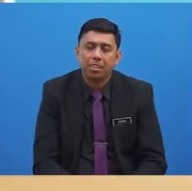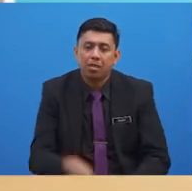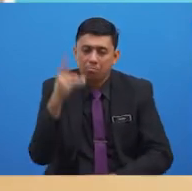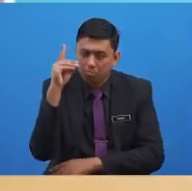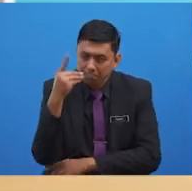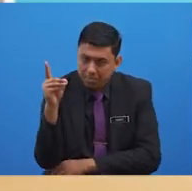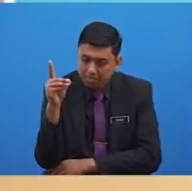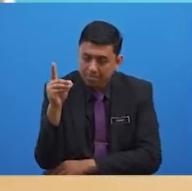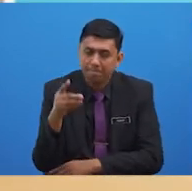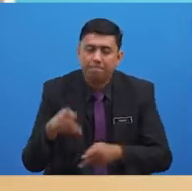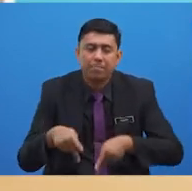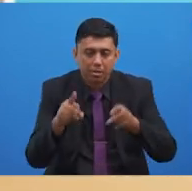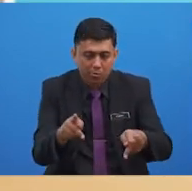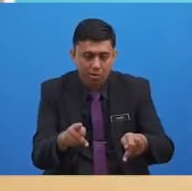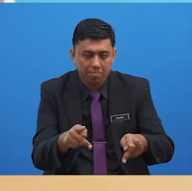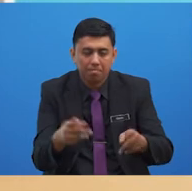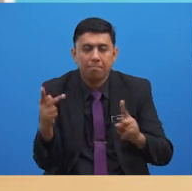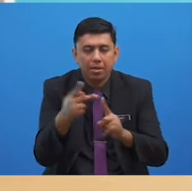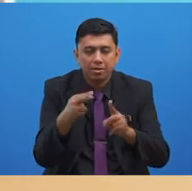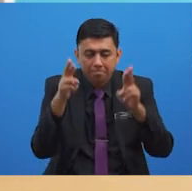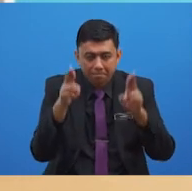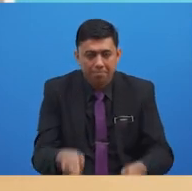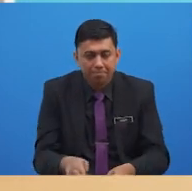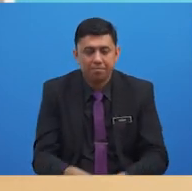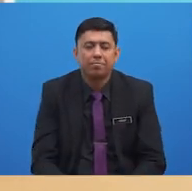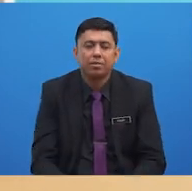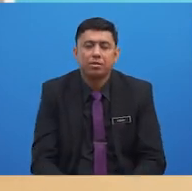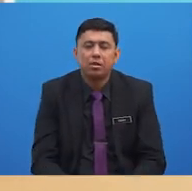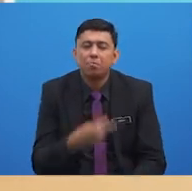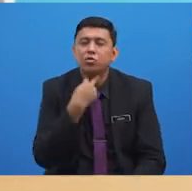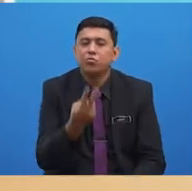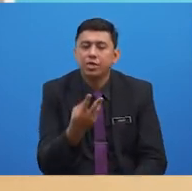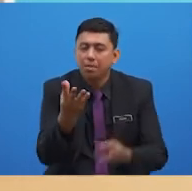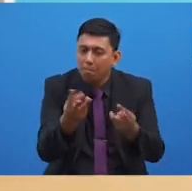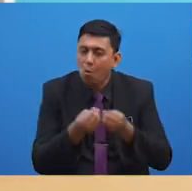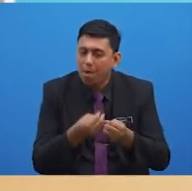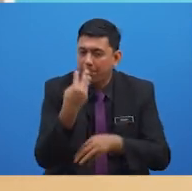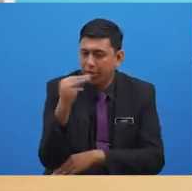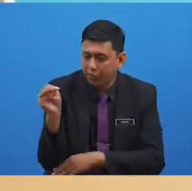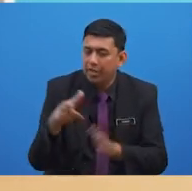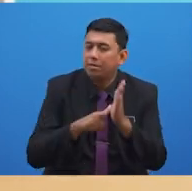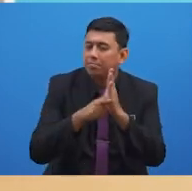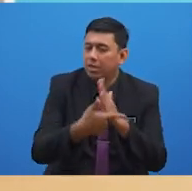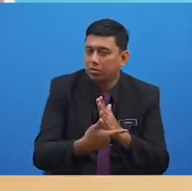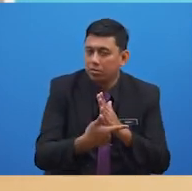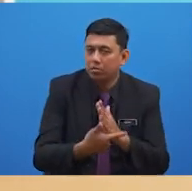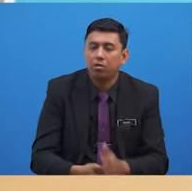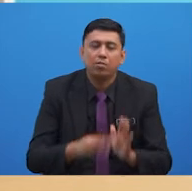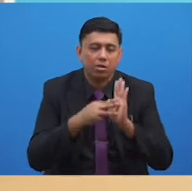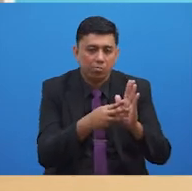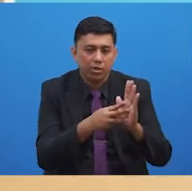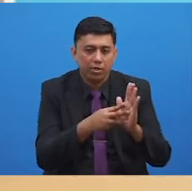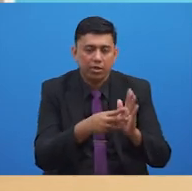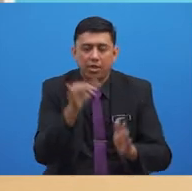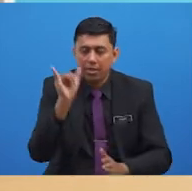Demokrasi juga memberi peluang kepada rakyat untuk menyuarakan kehendak mereka melalui